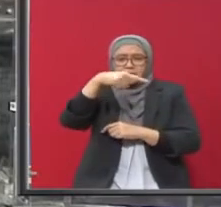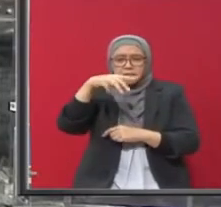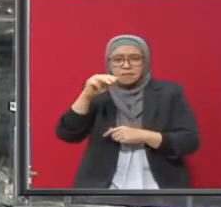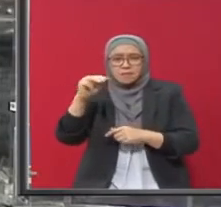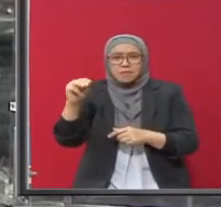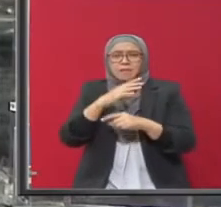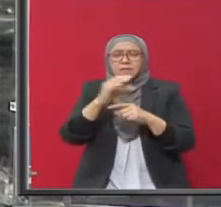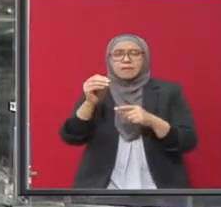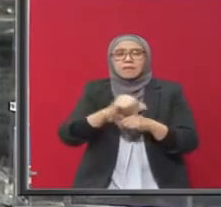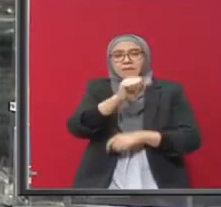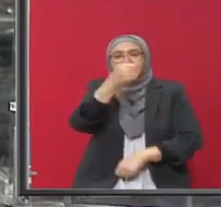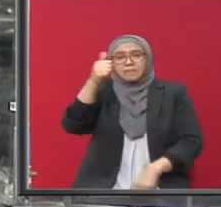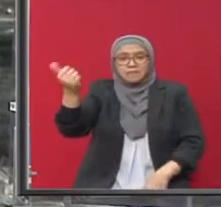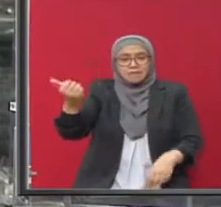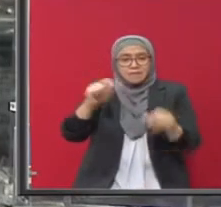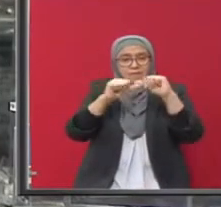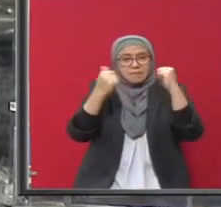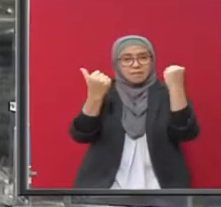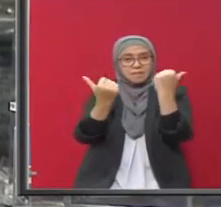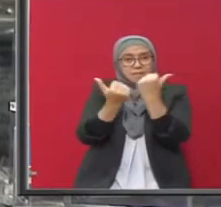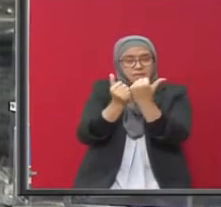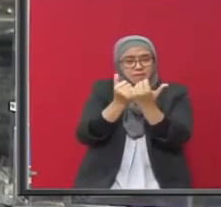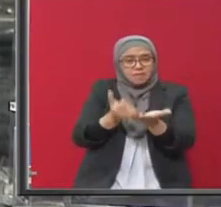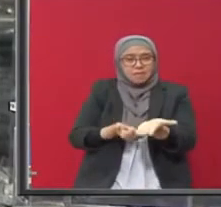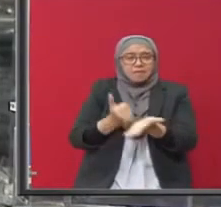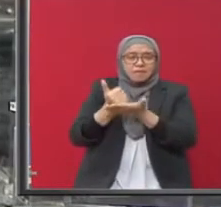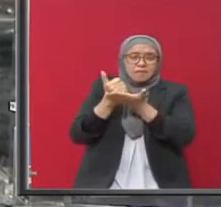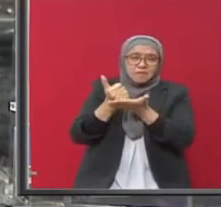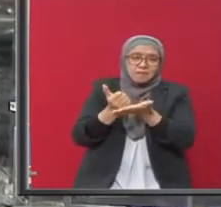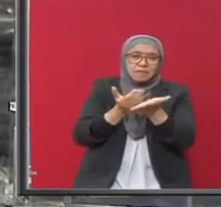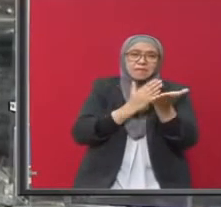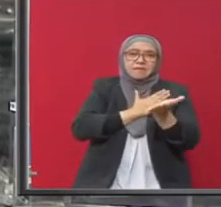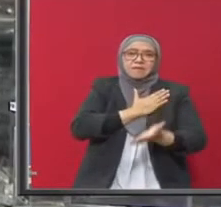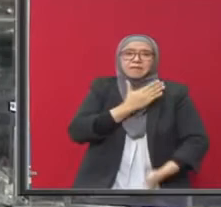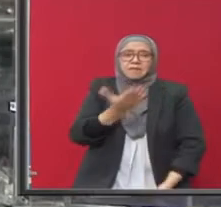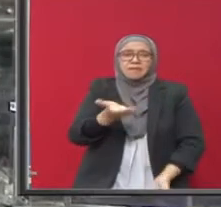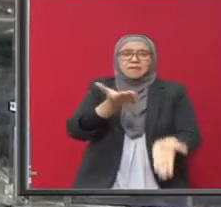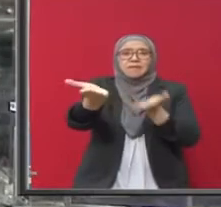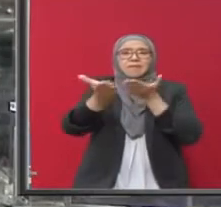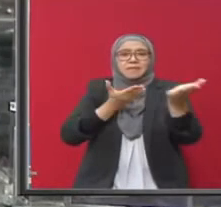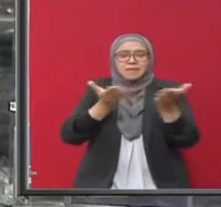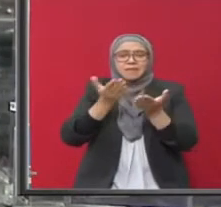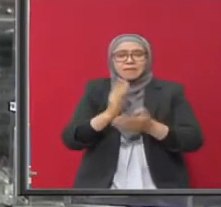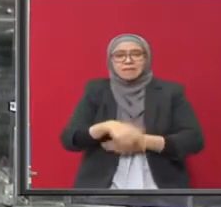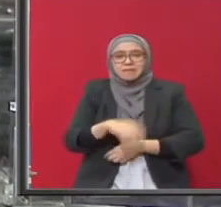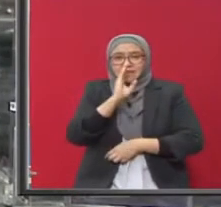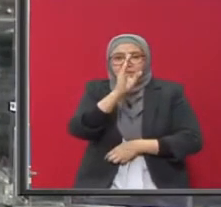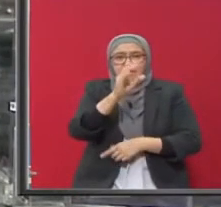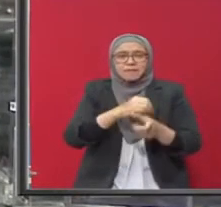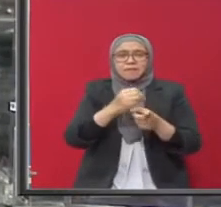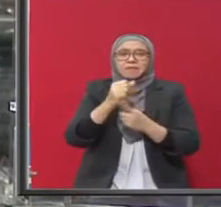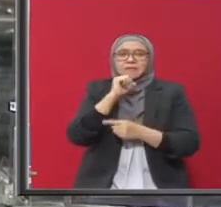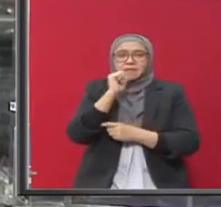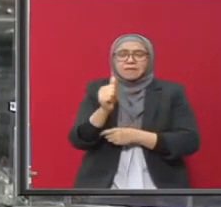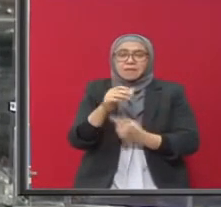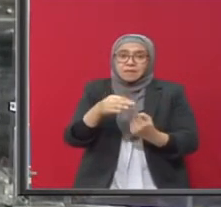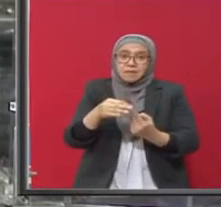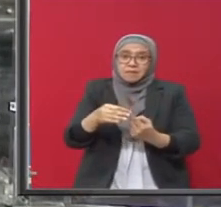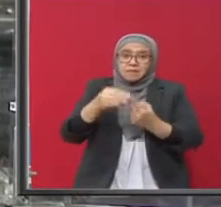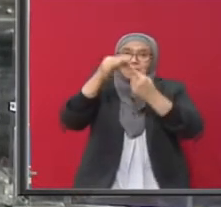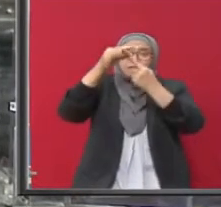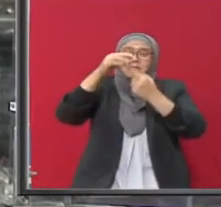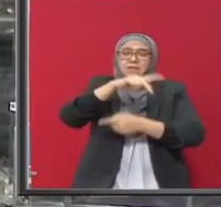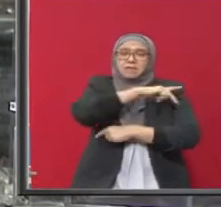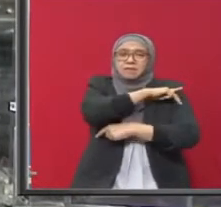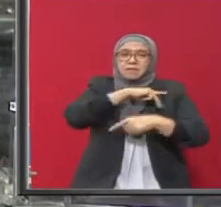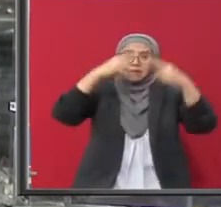bakti mereka sama ada secara langsung mahupun secara tidak langsung. Terutamanya kepada Ketua Pengarah Kesihatan yang telah